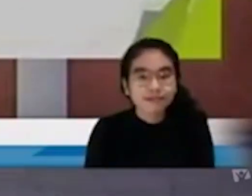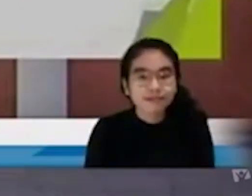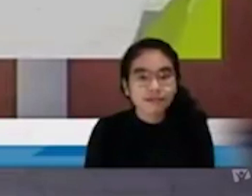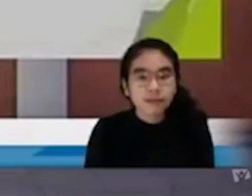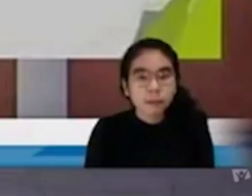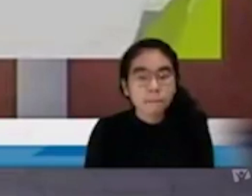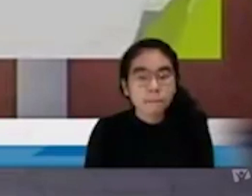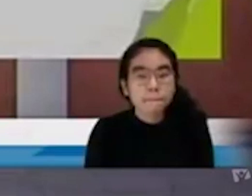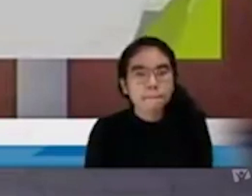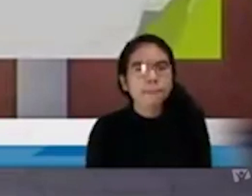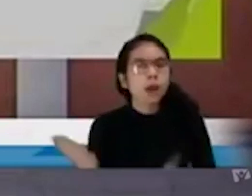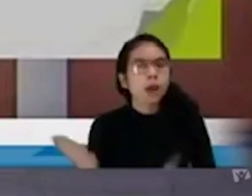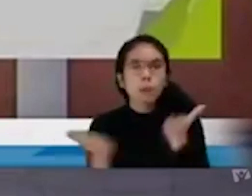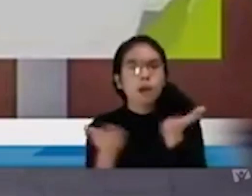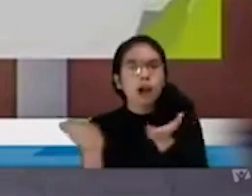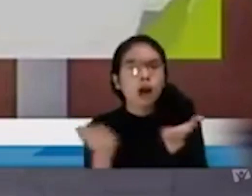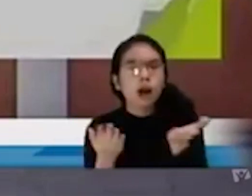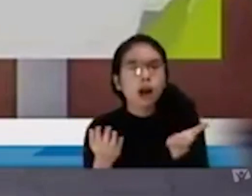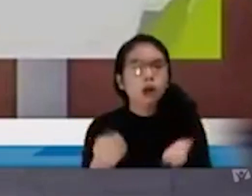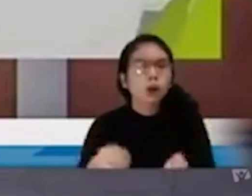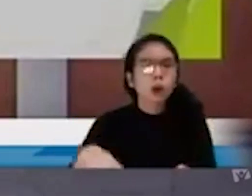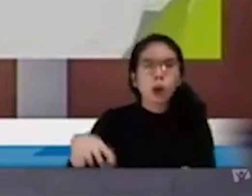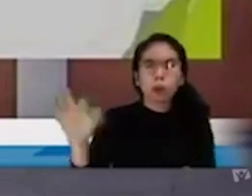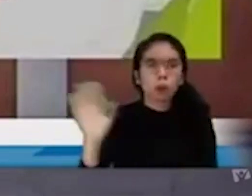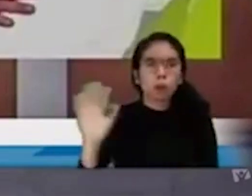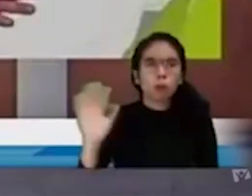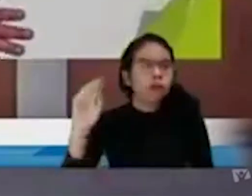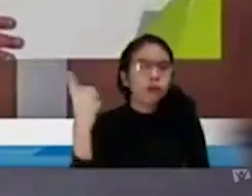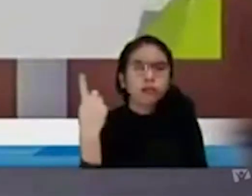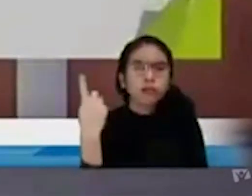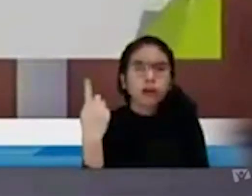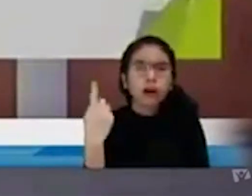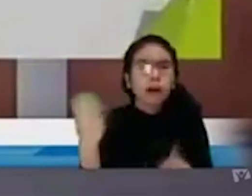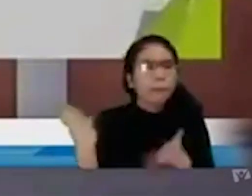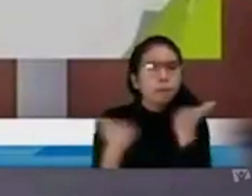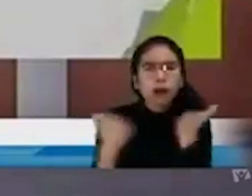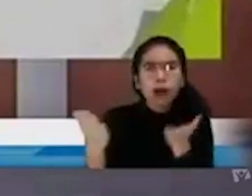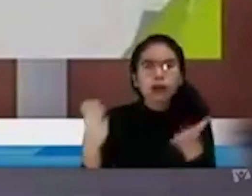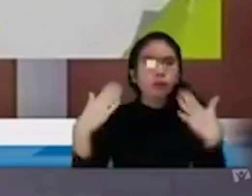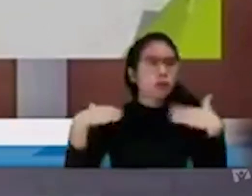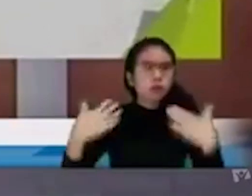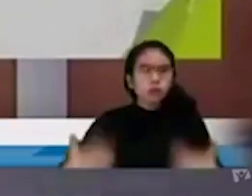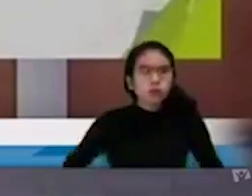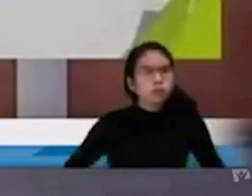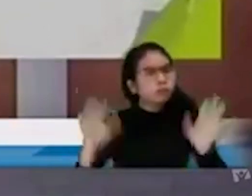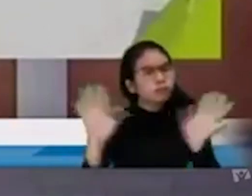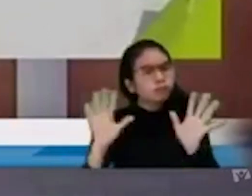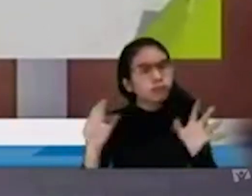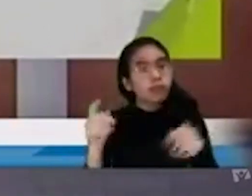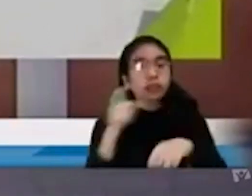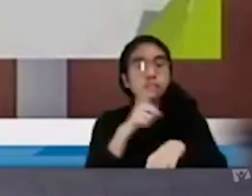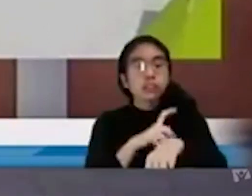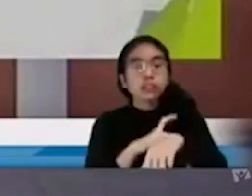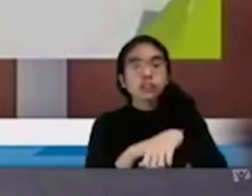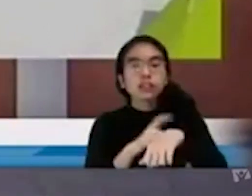hanya sekedar melayani manusia, tapi di saat mereka melayani manusia, mereka sudah punya visi dan